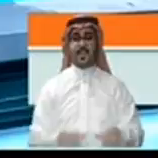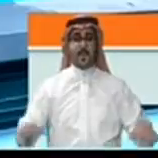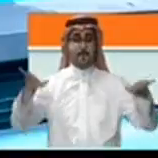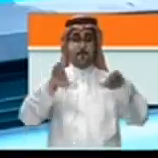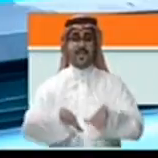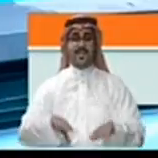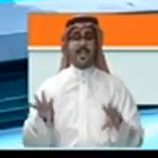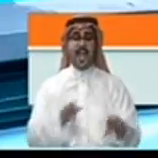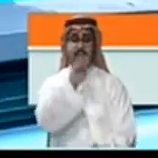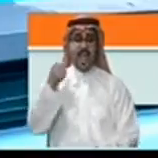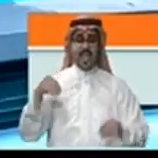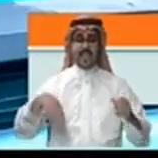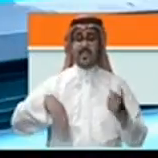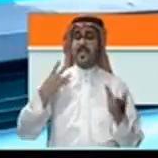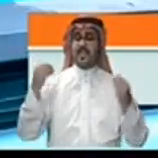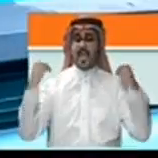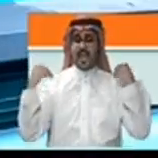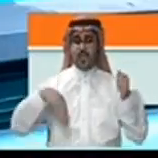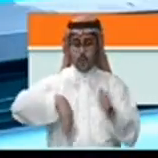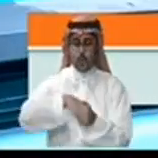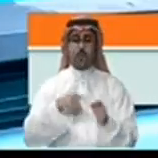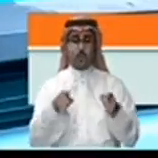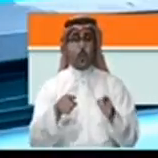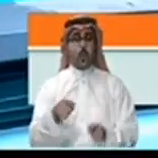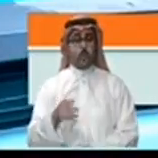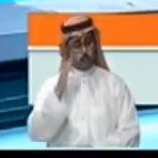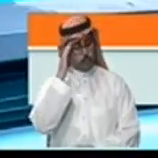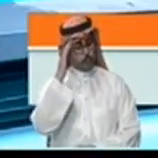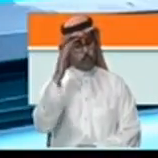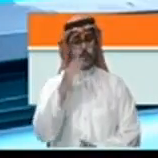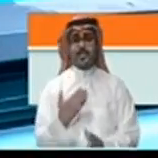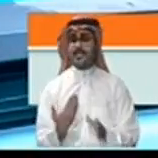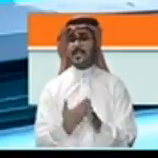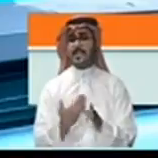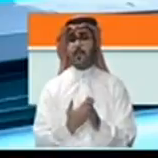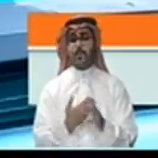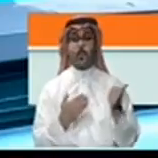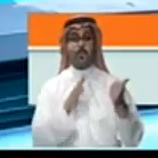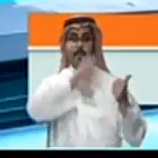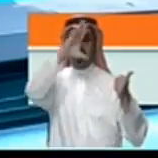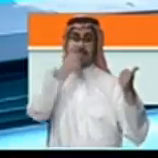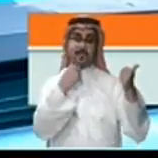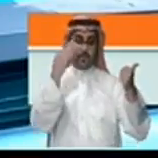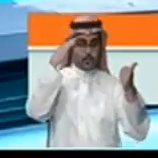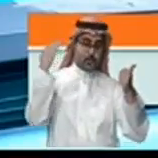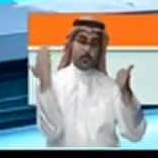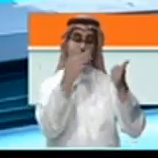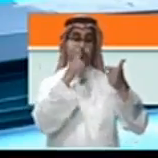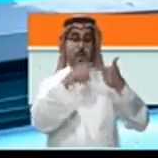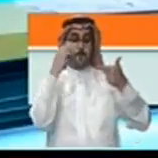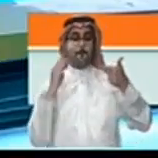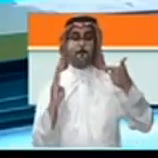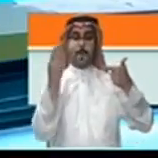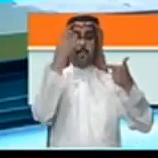للرياضة رئيس اللجنة الأولمبية العربية السعودية بالغ الشكر والعرفان لخادم الحرمين الشريفين وسمو